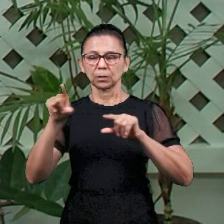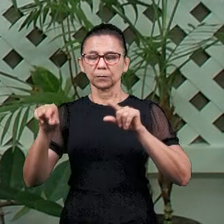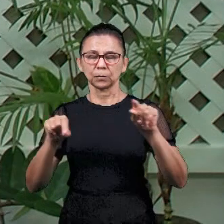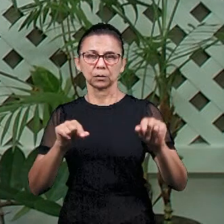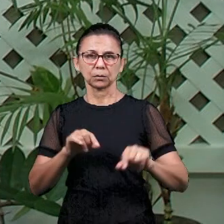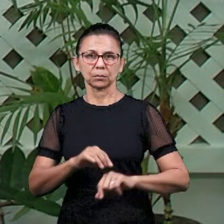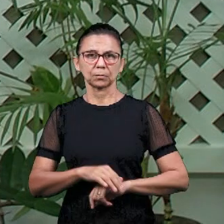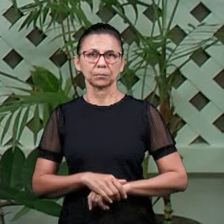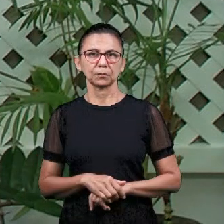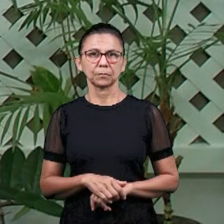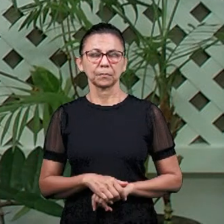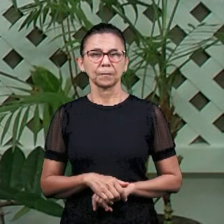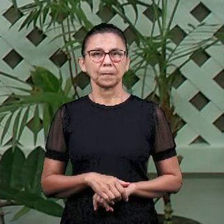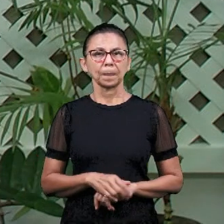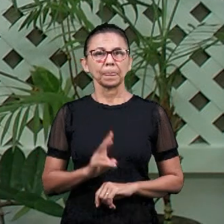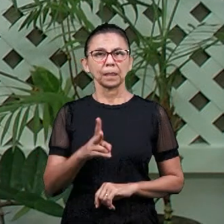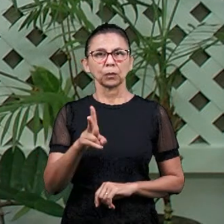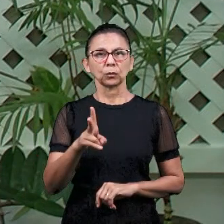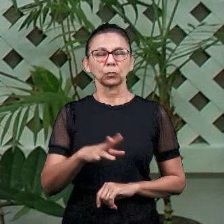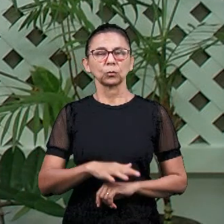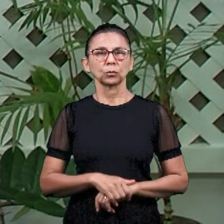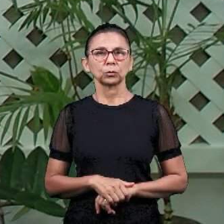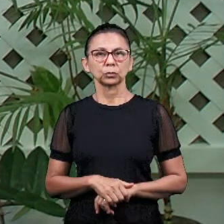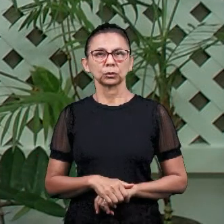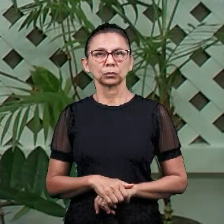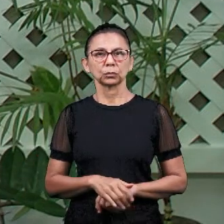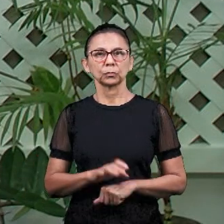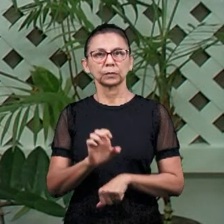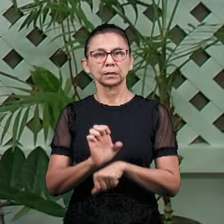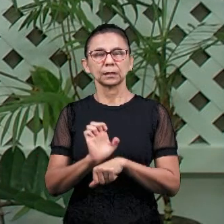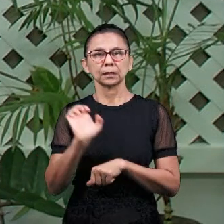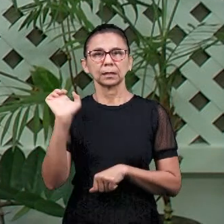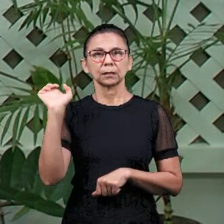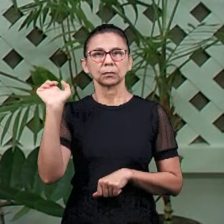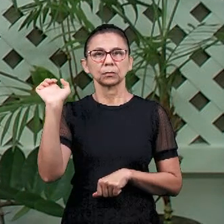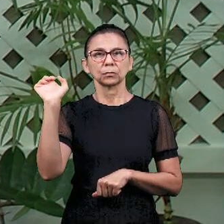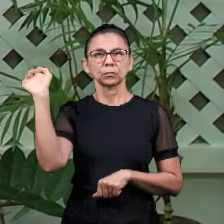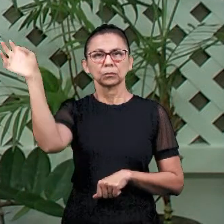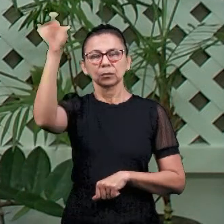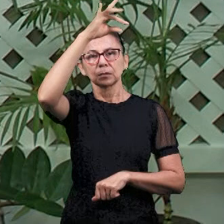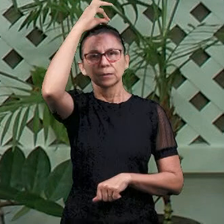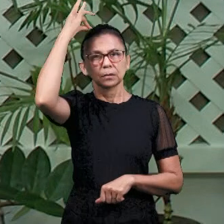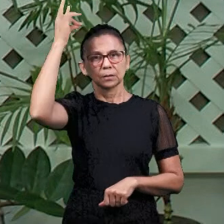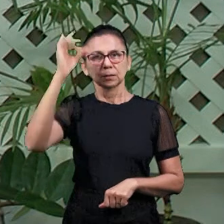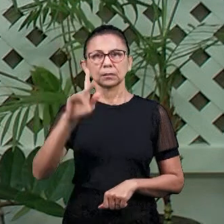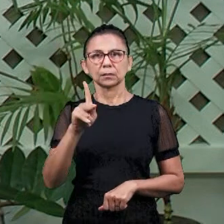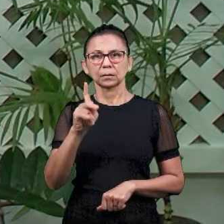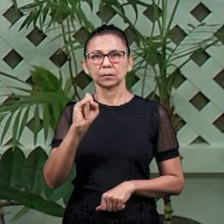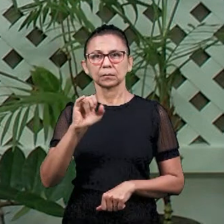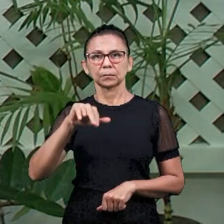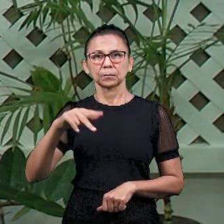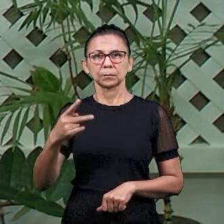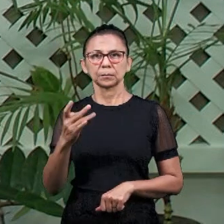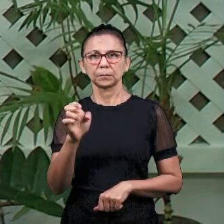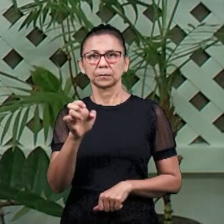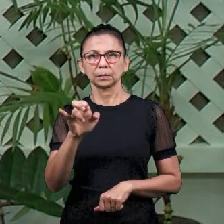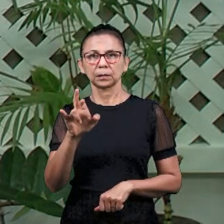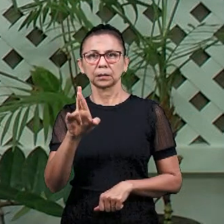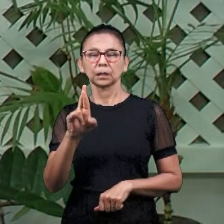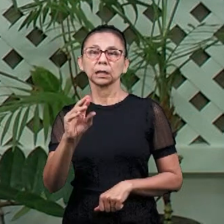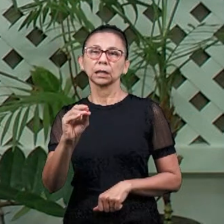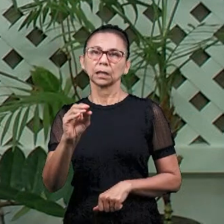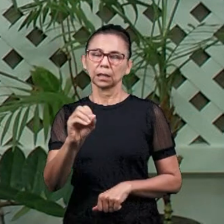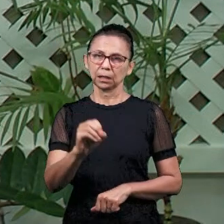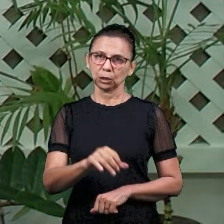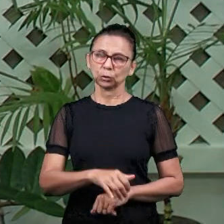on a l'église de Pinheiros, dans l'état de Espírito Santo. Un groupe de pasteurs Luis Carlos Nunes, un travailleur. Il y